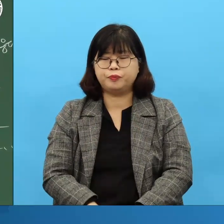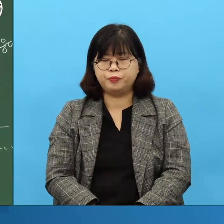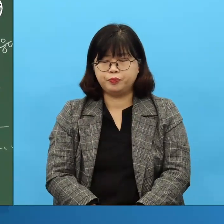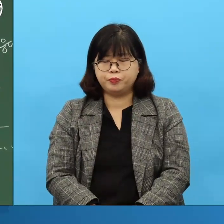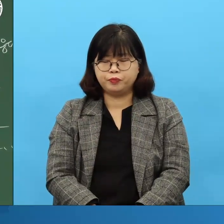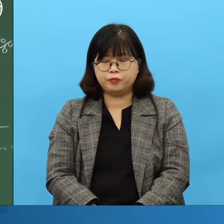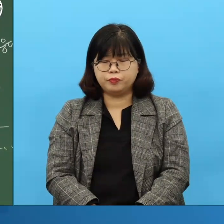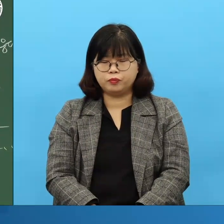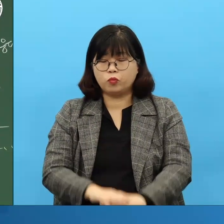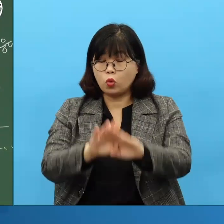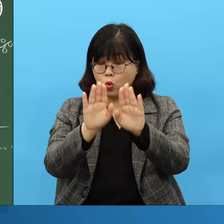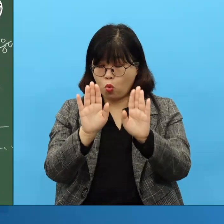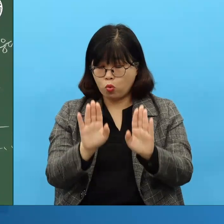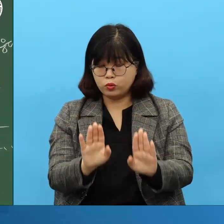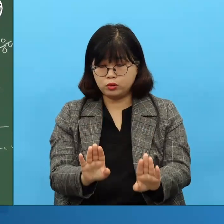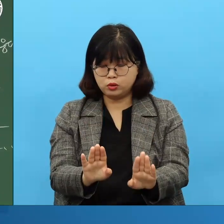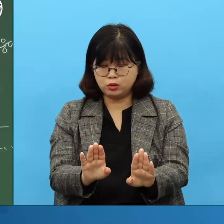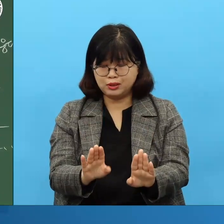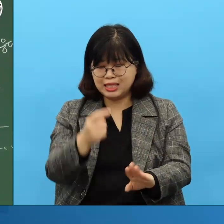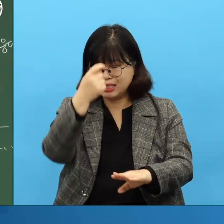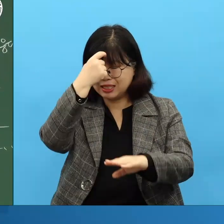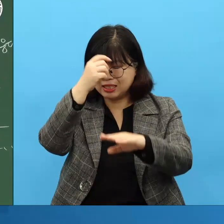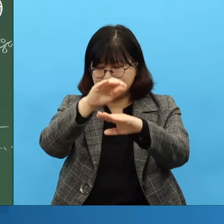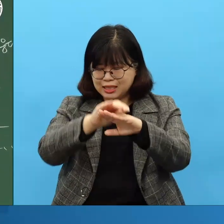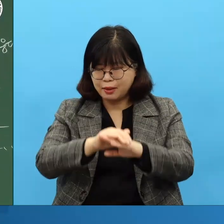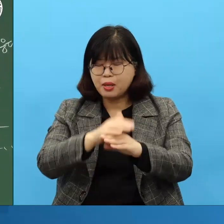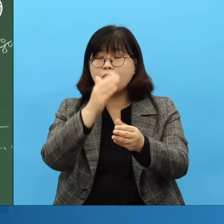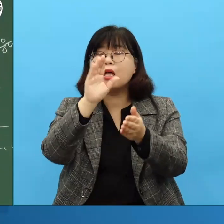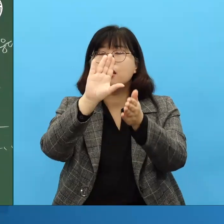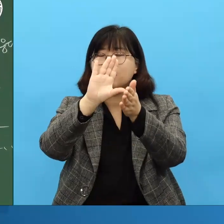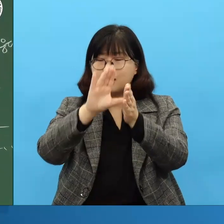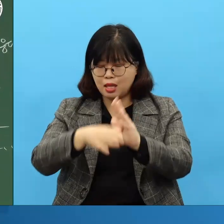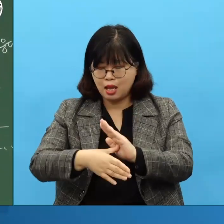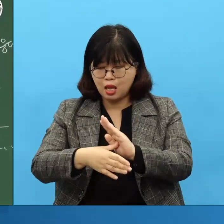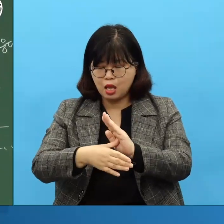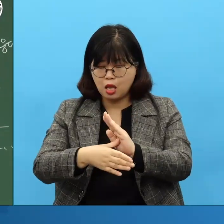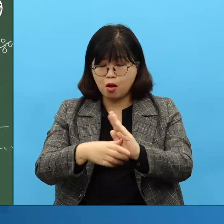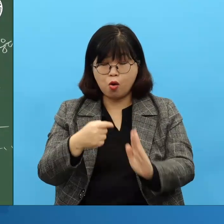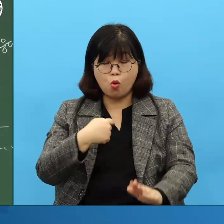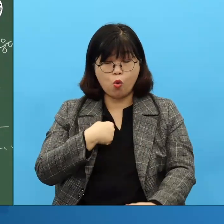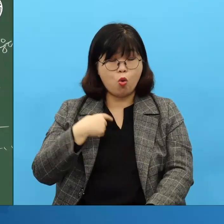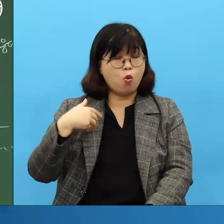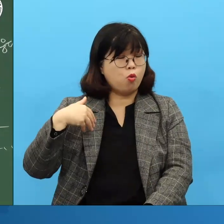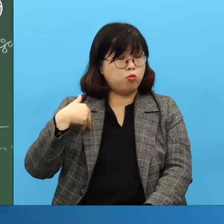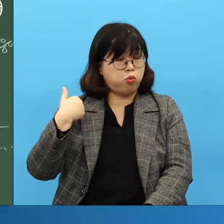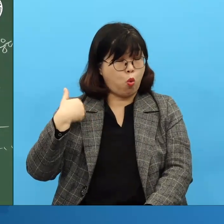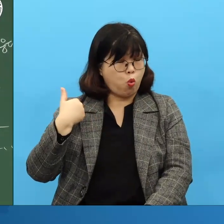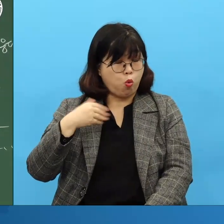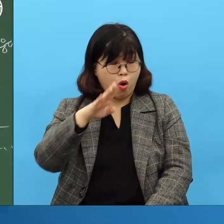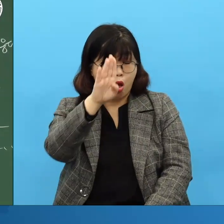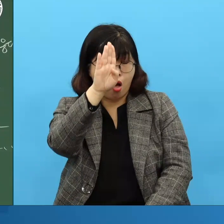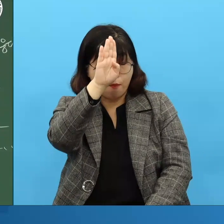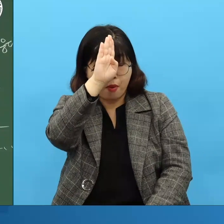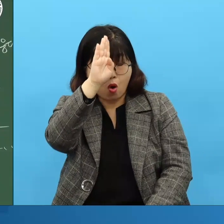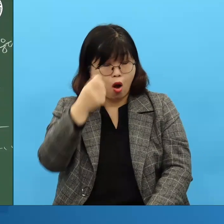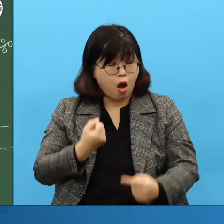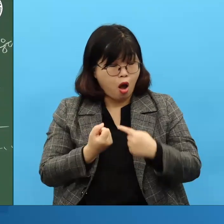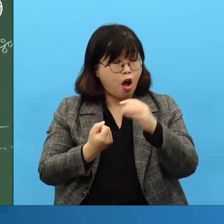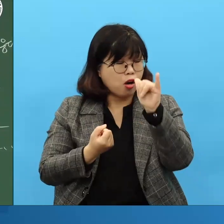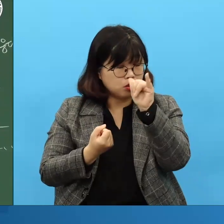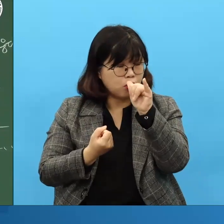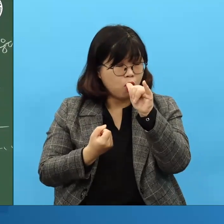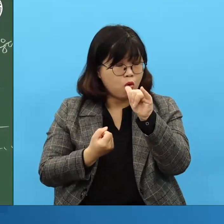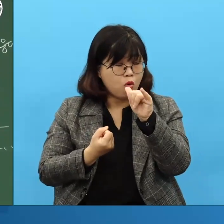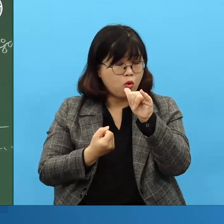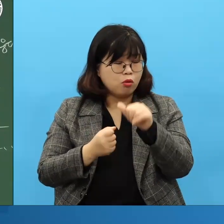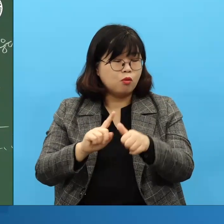witnesses to save 오늘 countless multitudes. 예배하는 중에 알지 못하는 병도 치유되게 하옵소서. Today as we